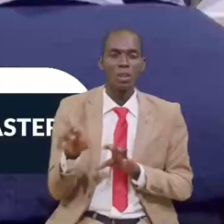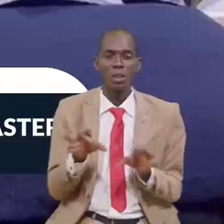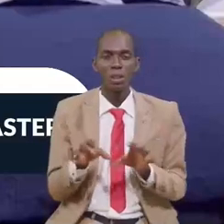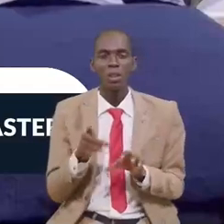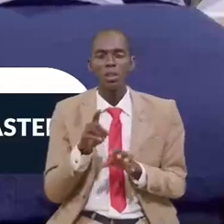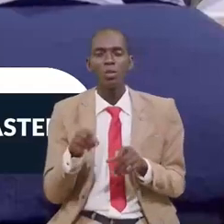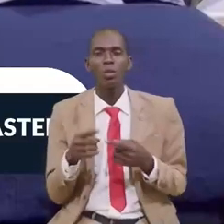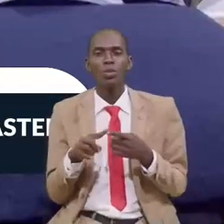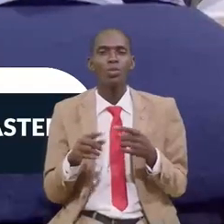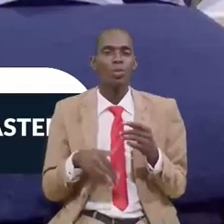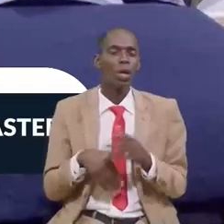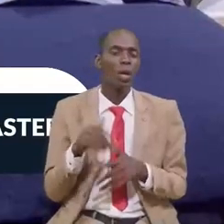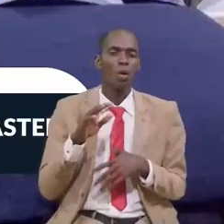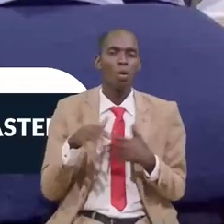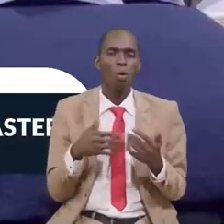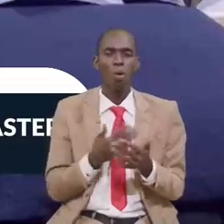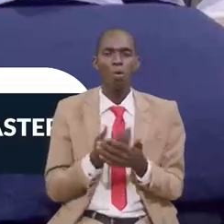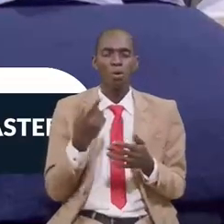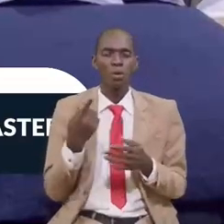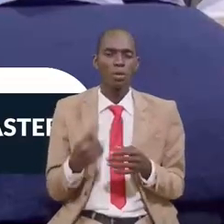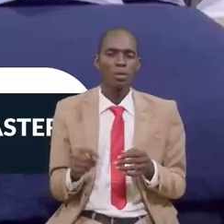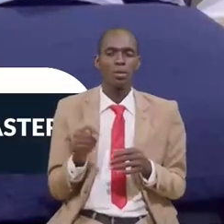Il a traversé toute